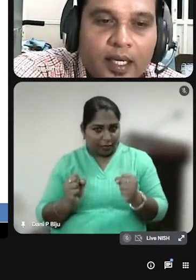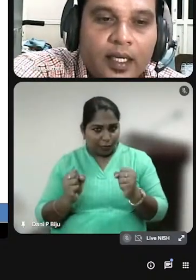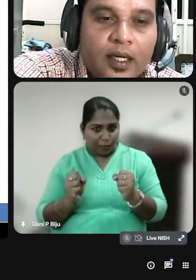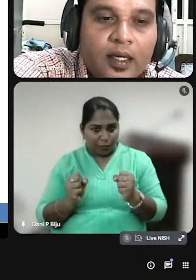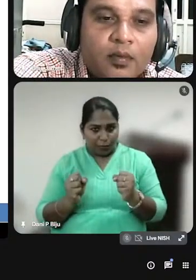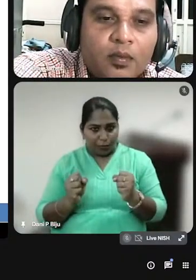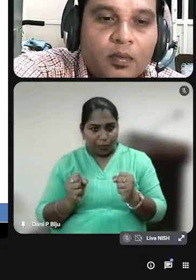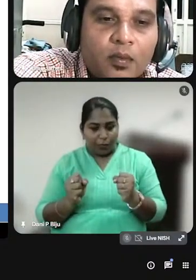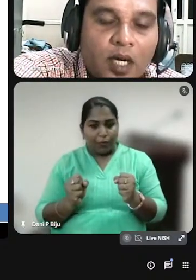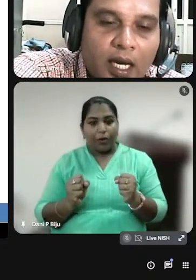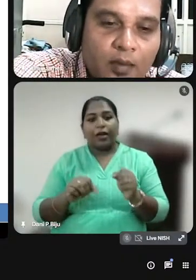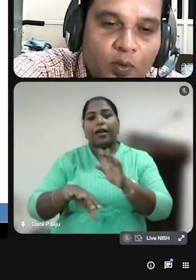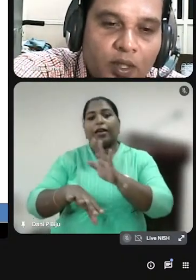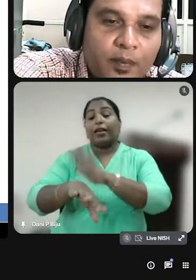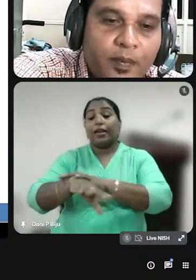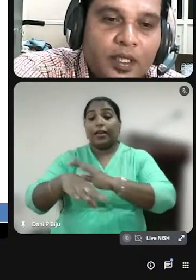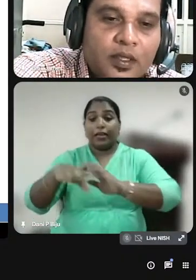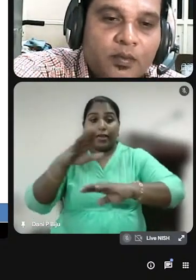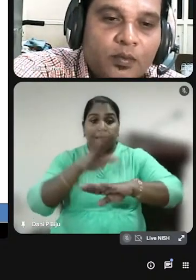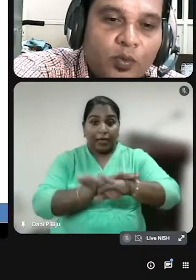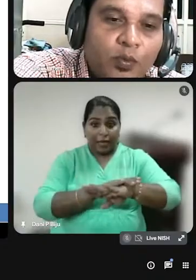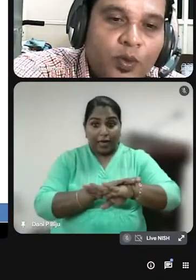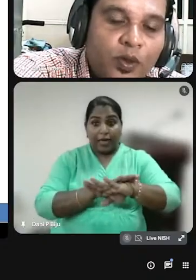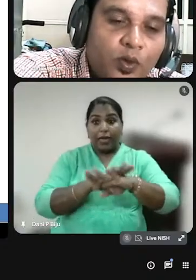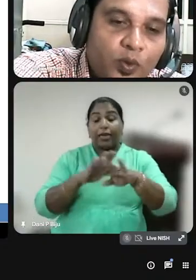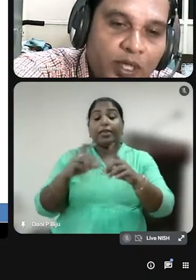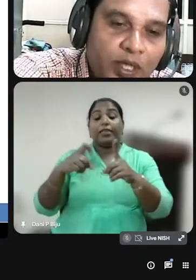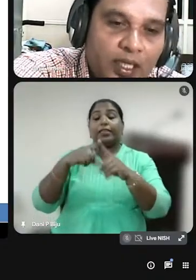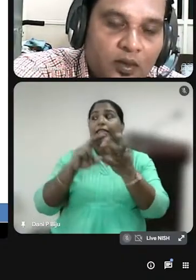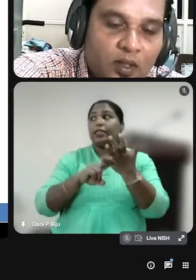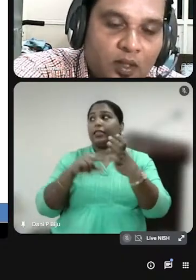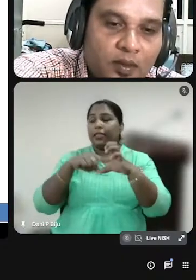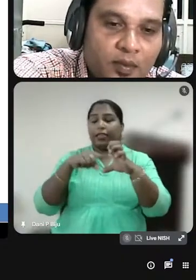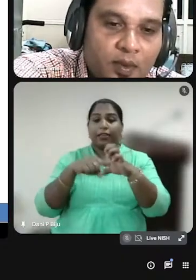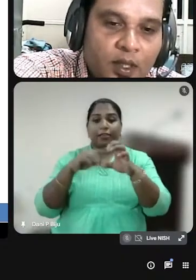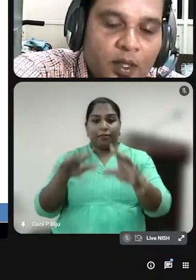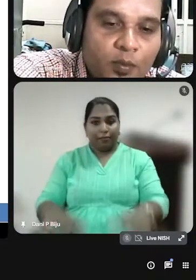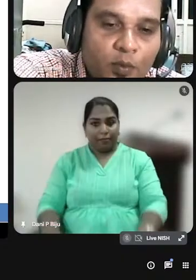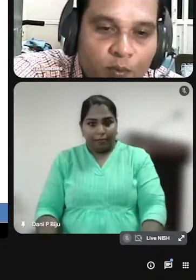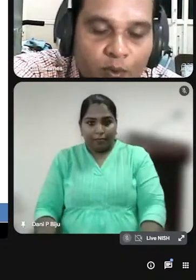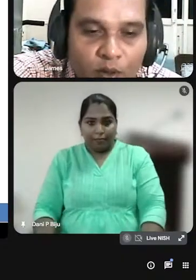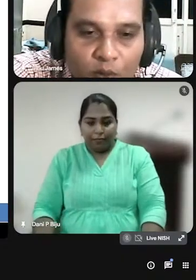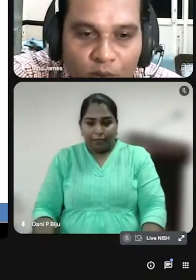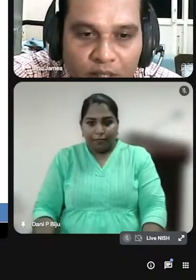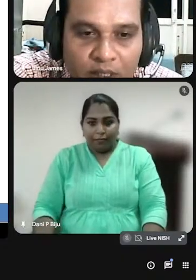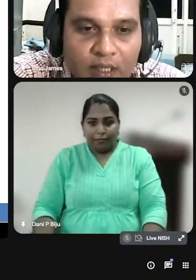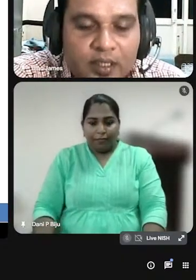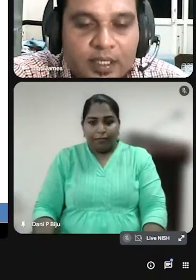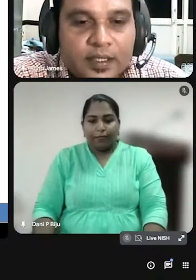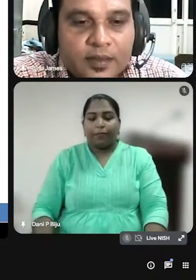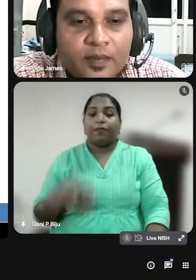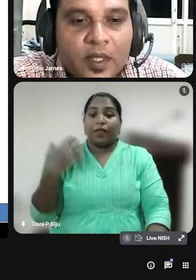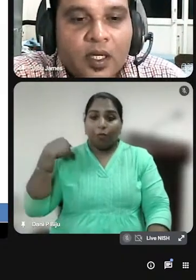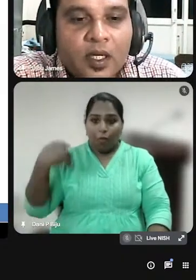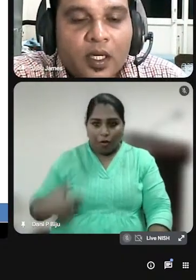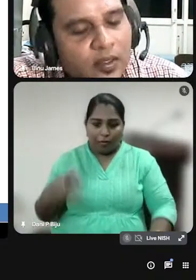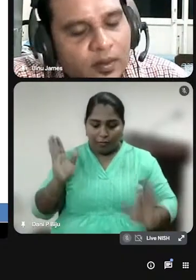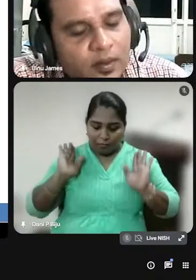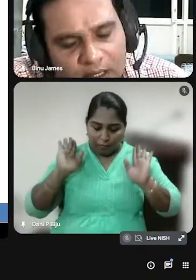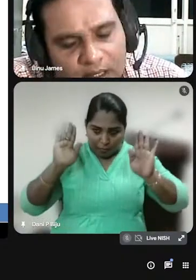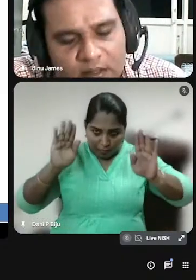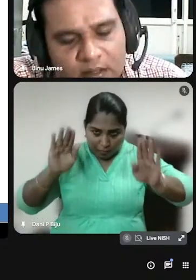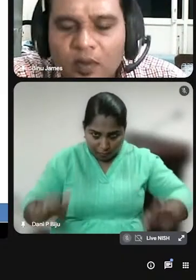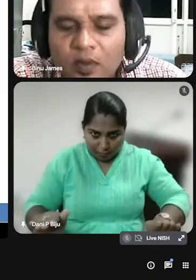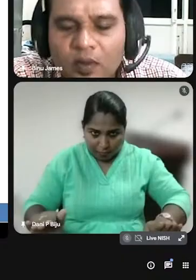രണ്ട് കൈകളും കാൽമുട്ടിൽ പിടിച്ച് മുമ്പോട്ട് കുനിയുക. മുമ്പോട്ട് കുനിഞ്ഞതിന് ശേഷം